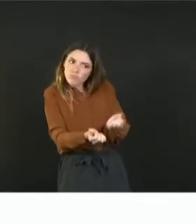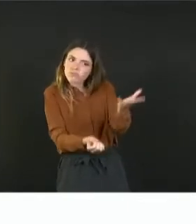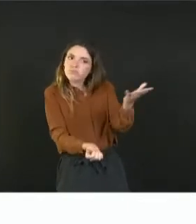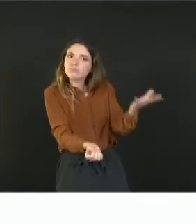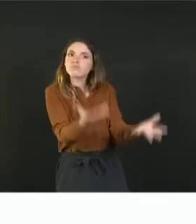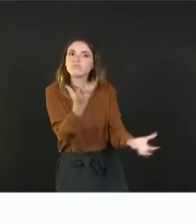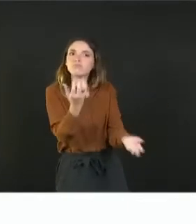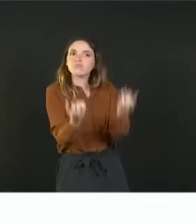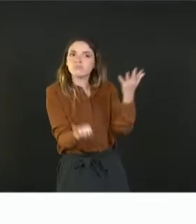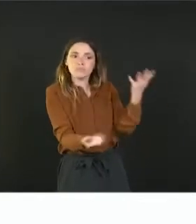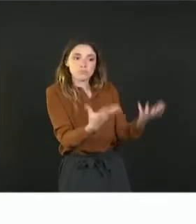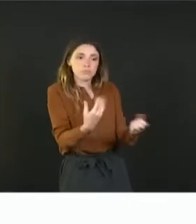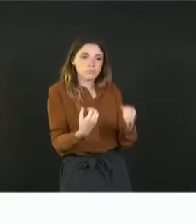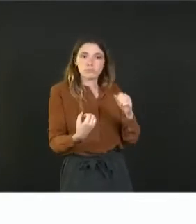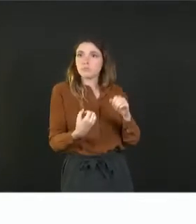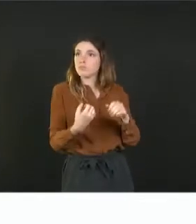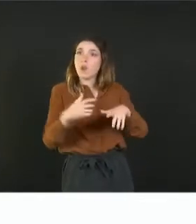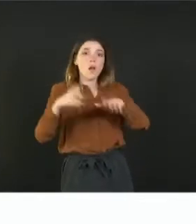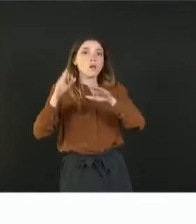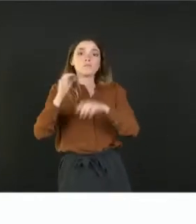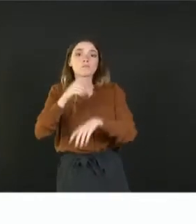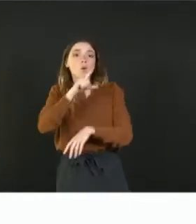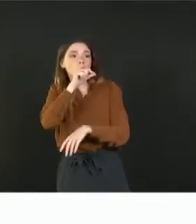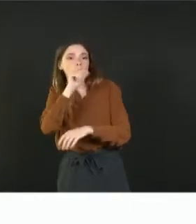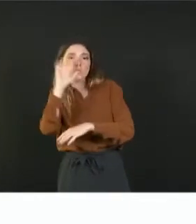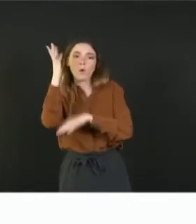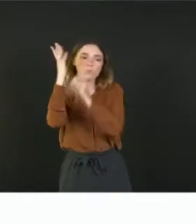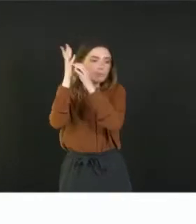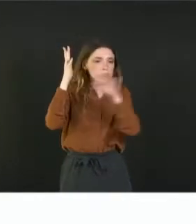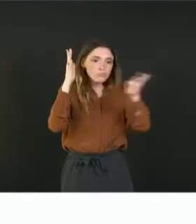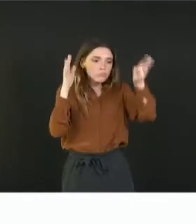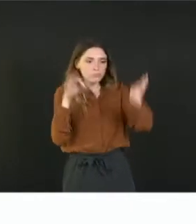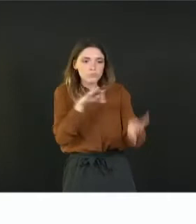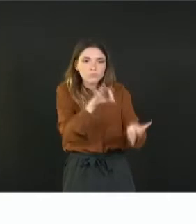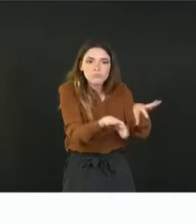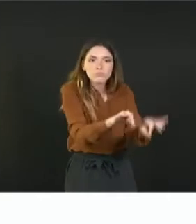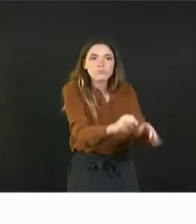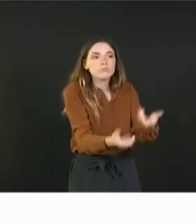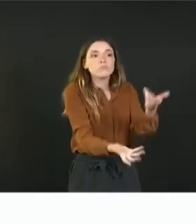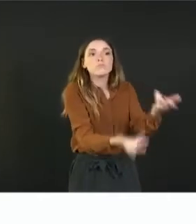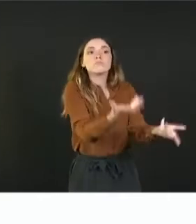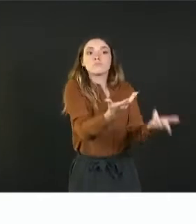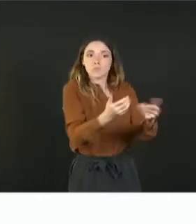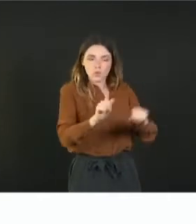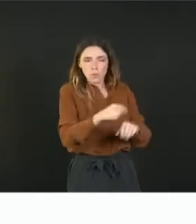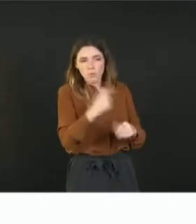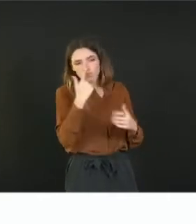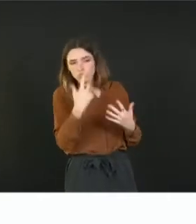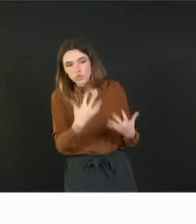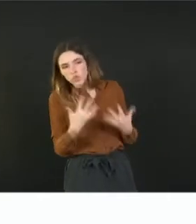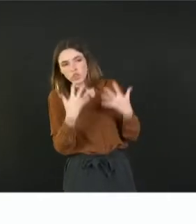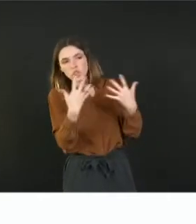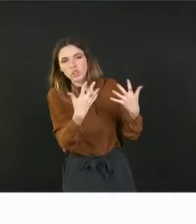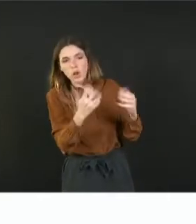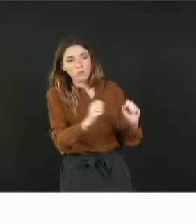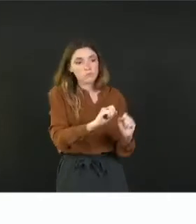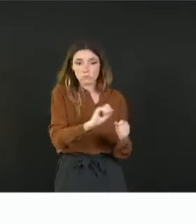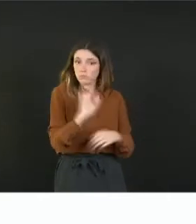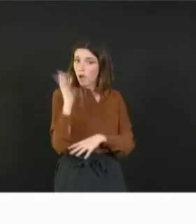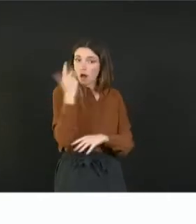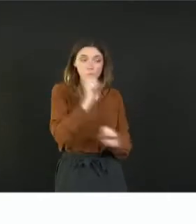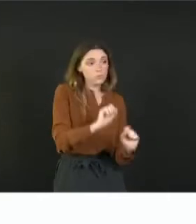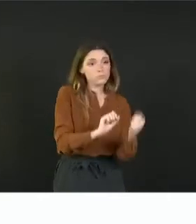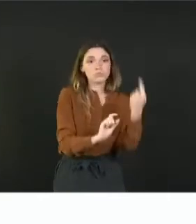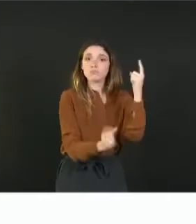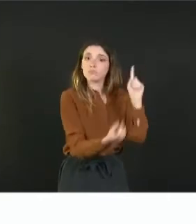elle va accueillir en fait des nouvelles graines, elle va faire de l'arbustif, et dans 10 ans, normalement, on devrait avoir des arbres à cet endroit-là sans